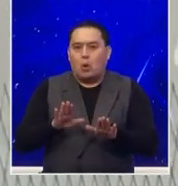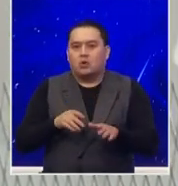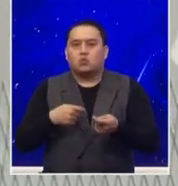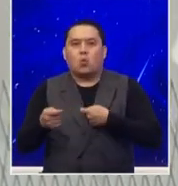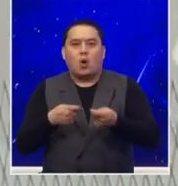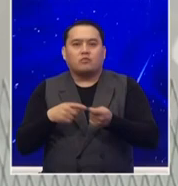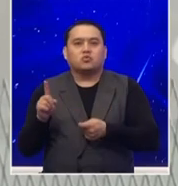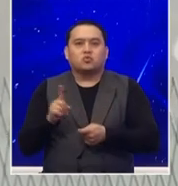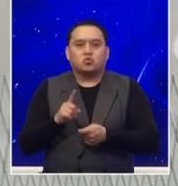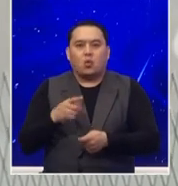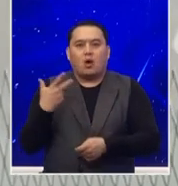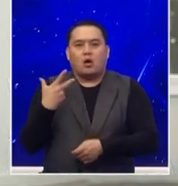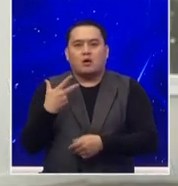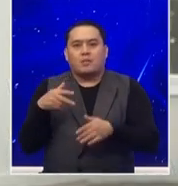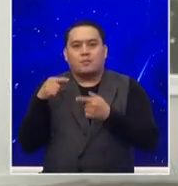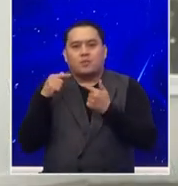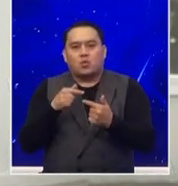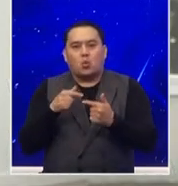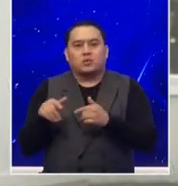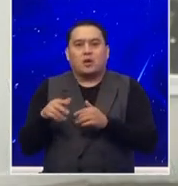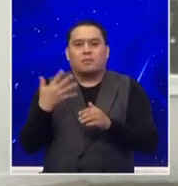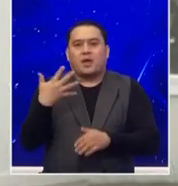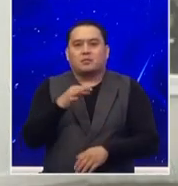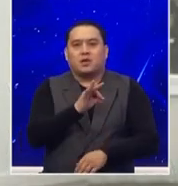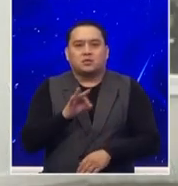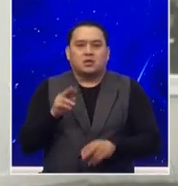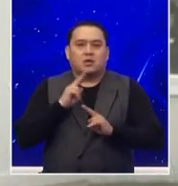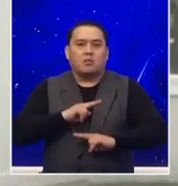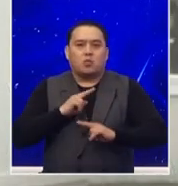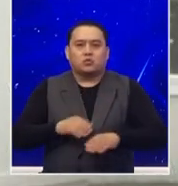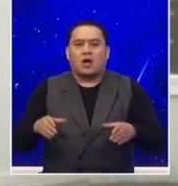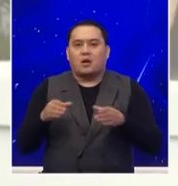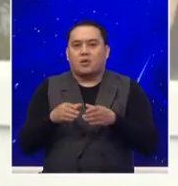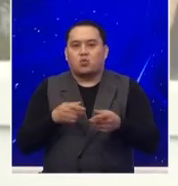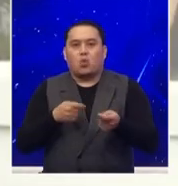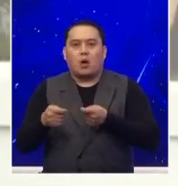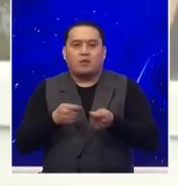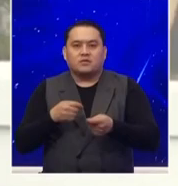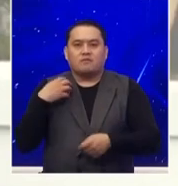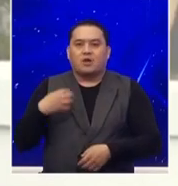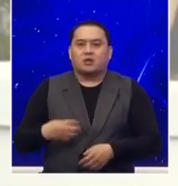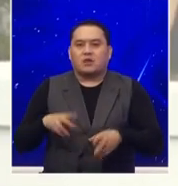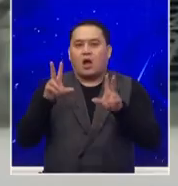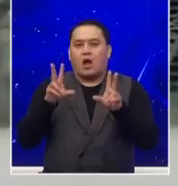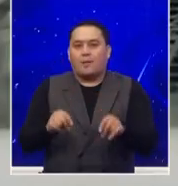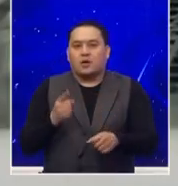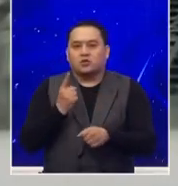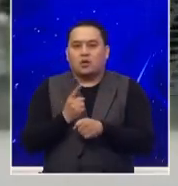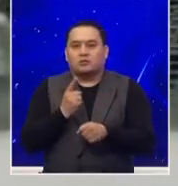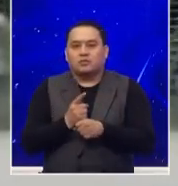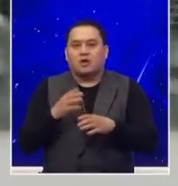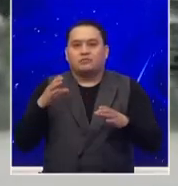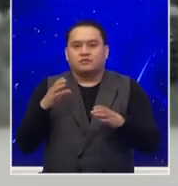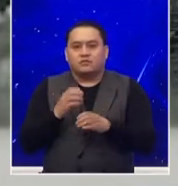очередь, отметило, что в акции протеста приняло только около 5% работников компании. Правительство Франции обещает не допустить